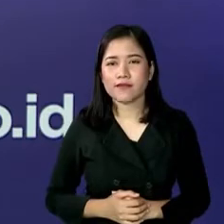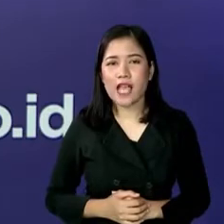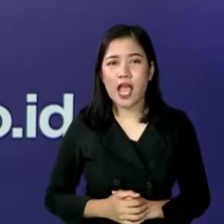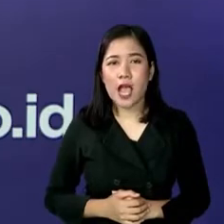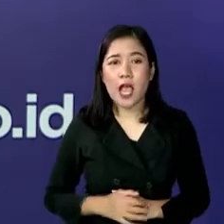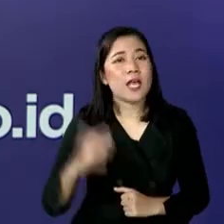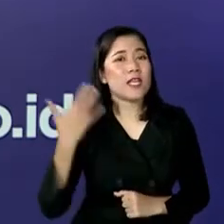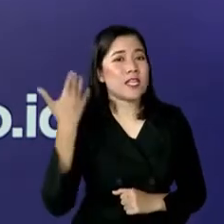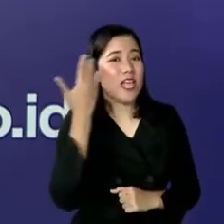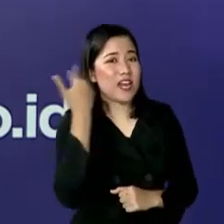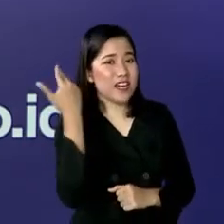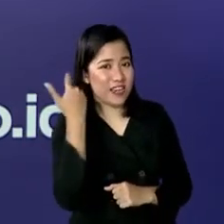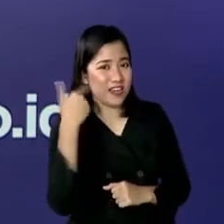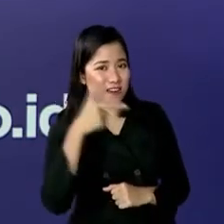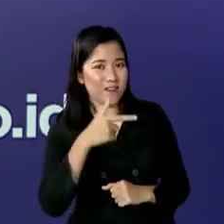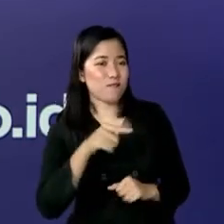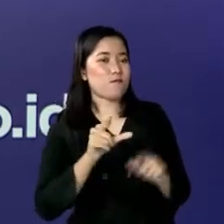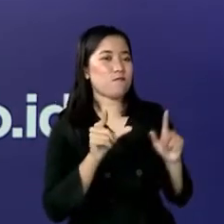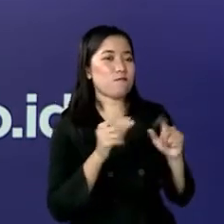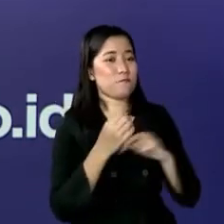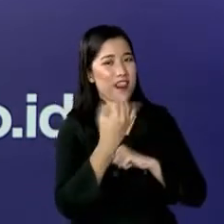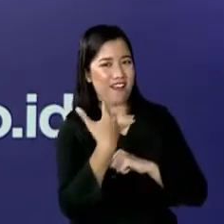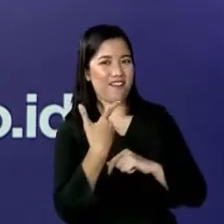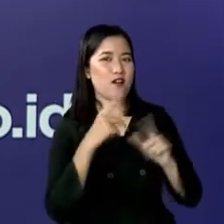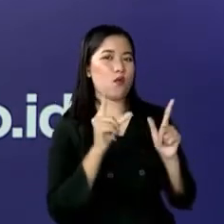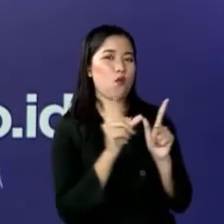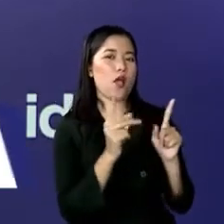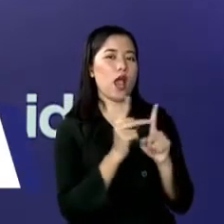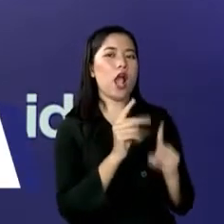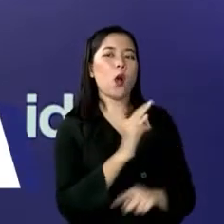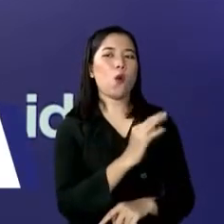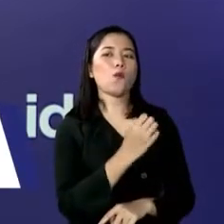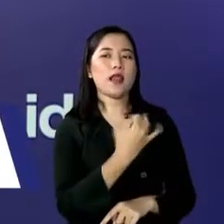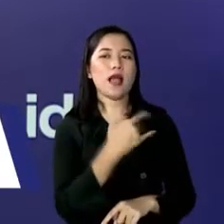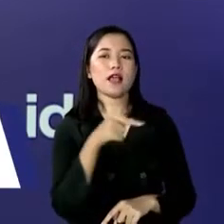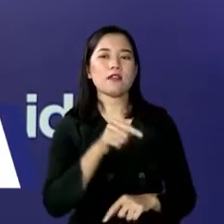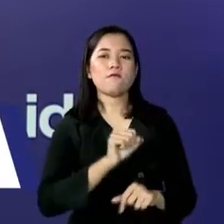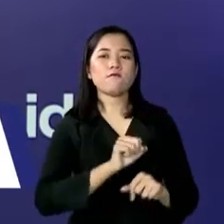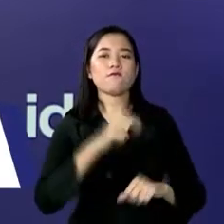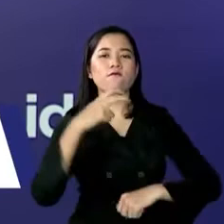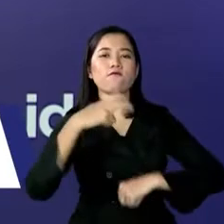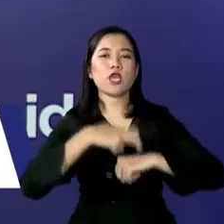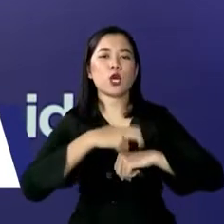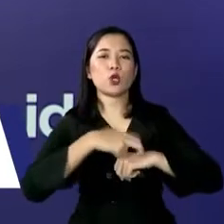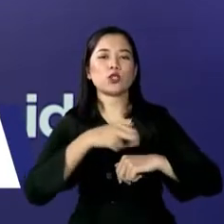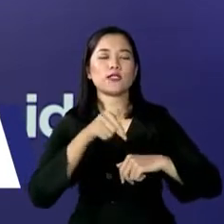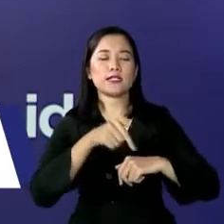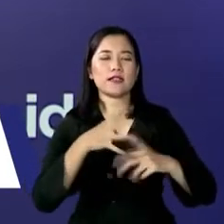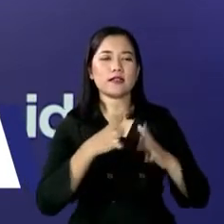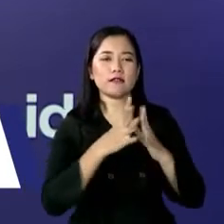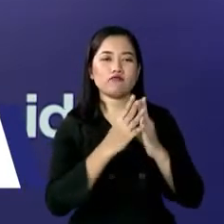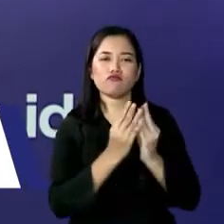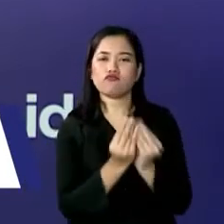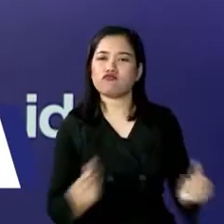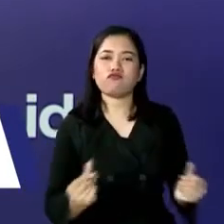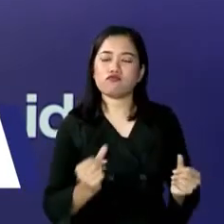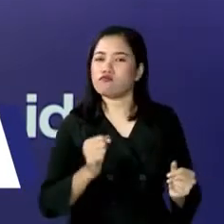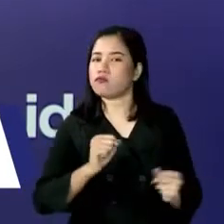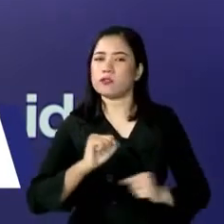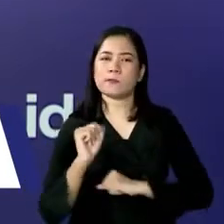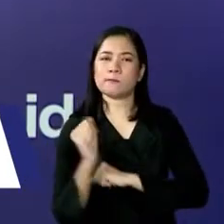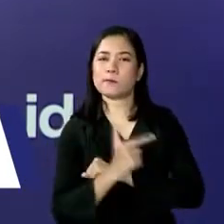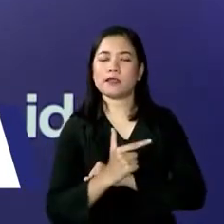wear juga menyatakan bahwa humane virus ini tidak akan hilang dalam waktu yang dekat